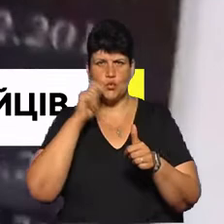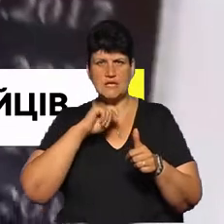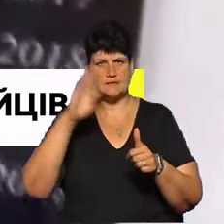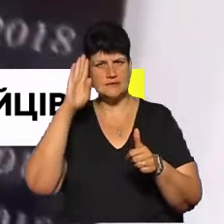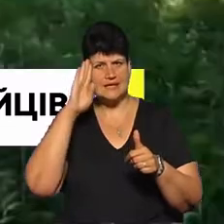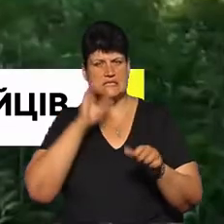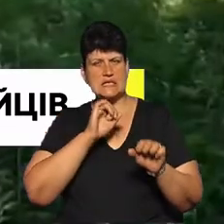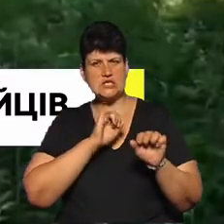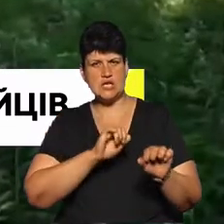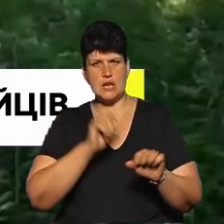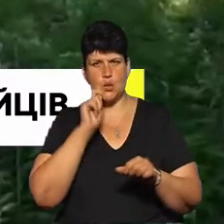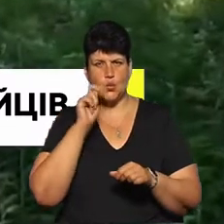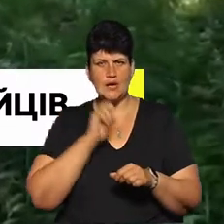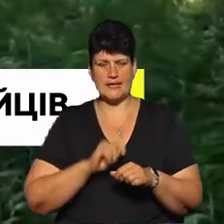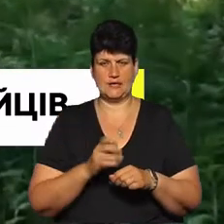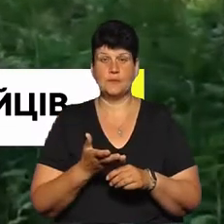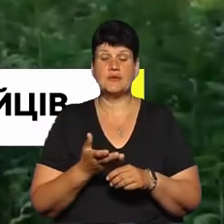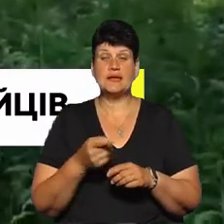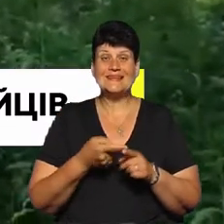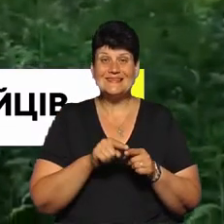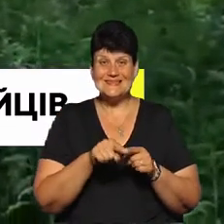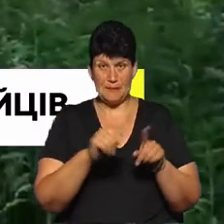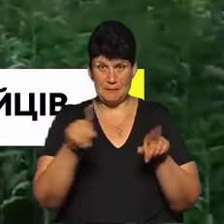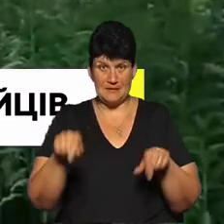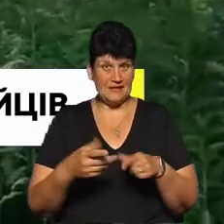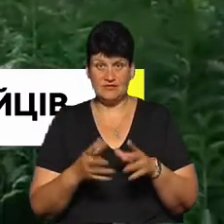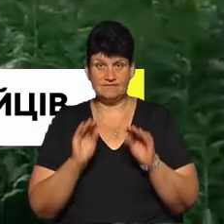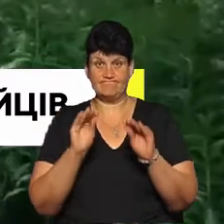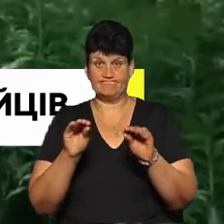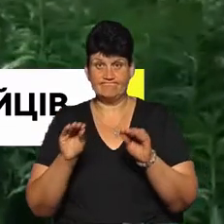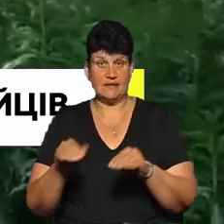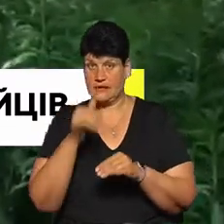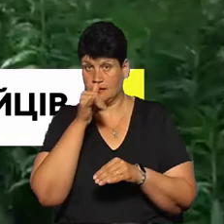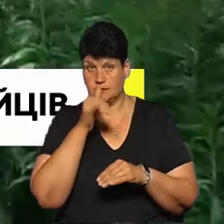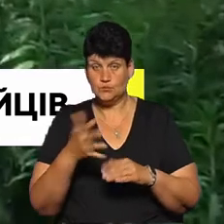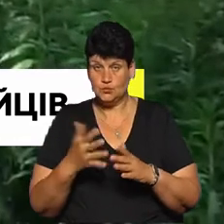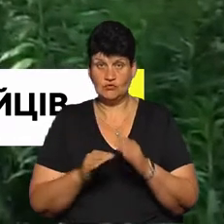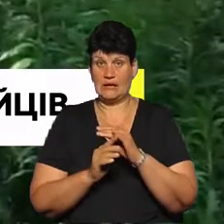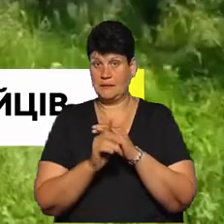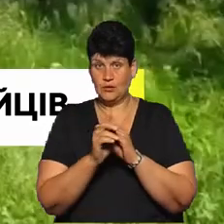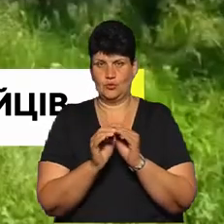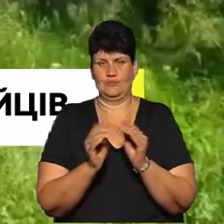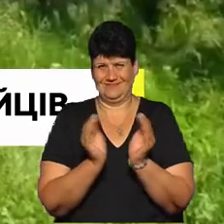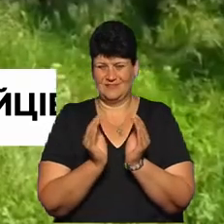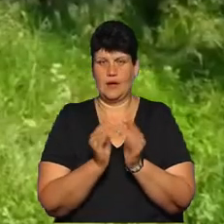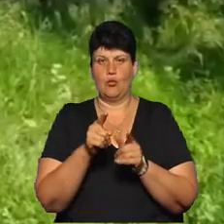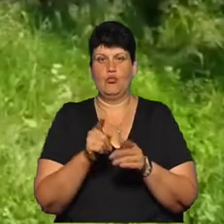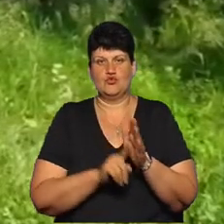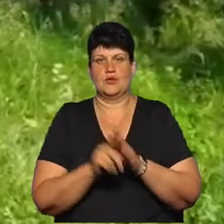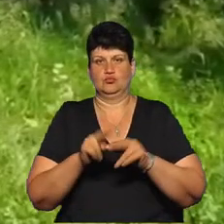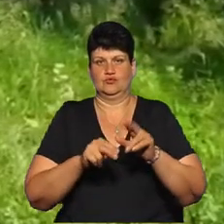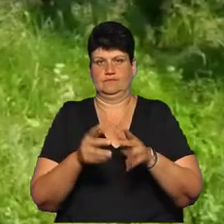Україну. Як розповів отець Андрій Любунь, ці плити вже не вміщаються у каплиці, тому будують храм. Будівництво,